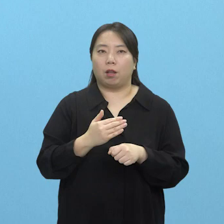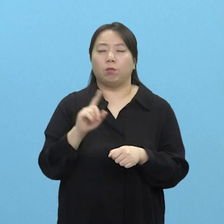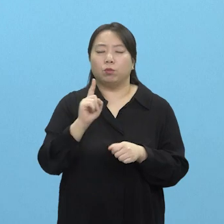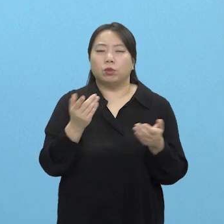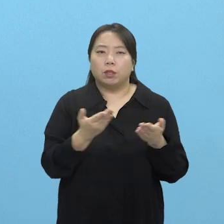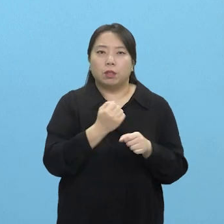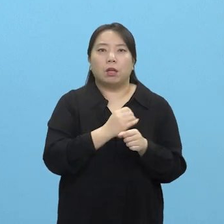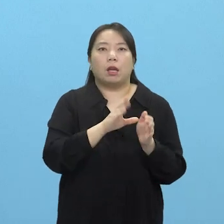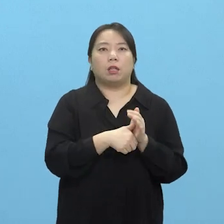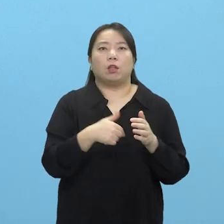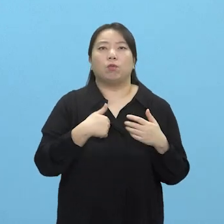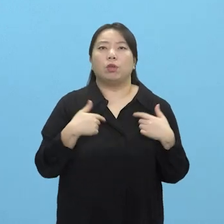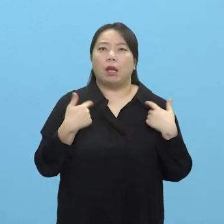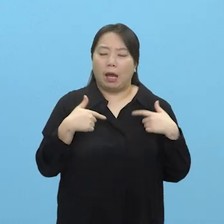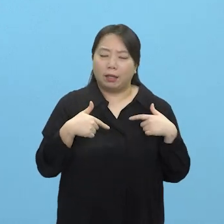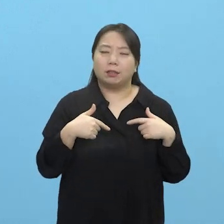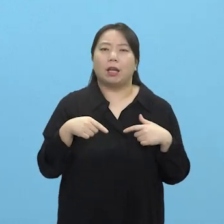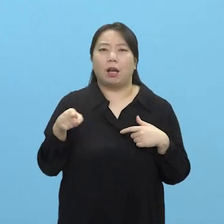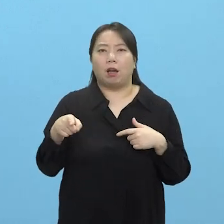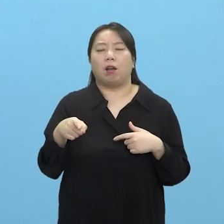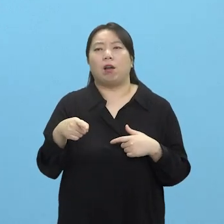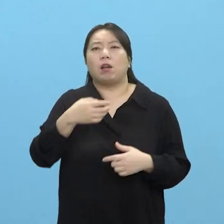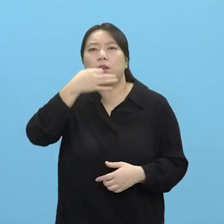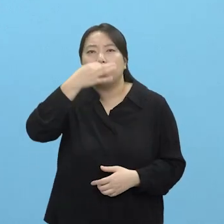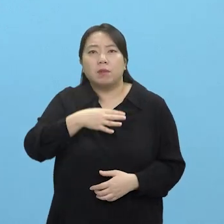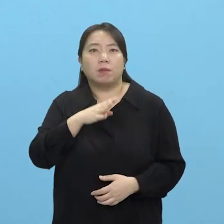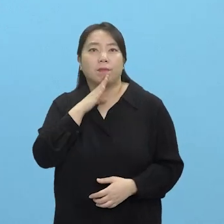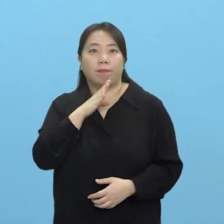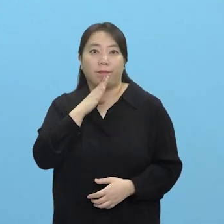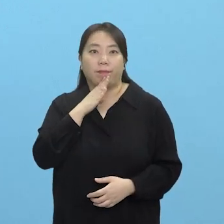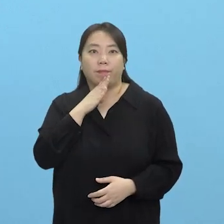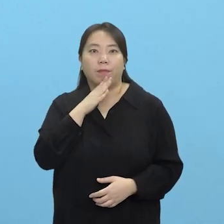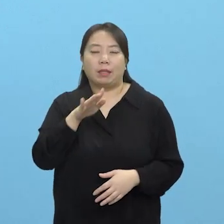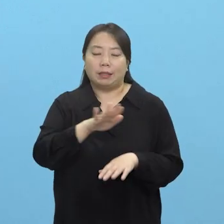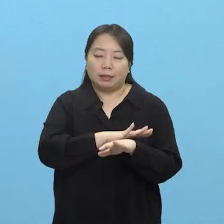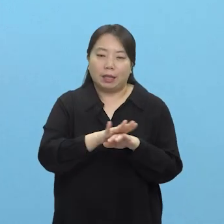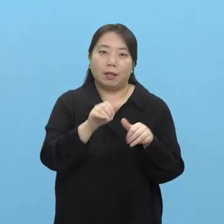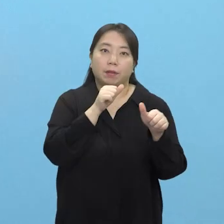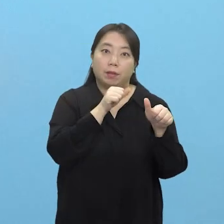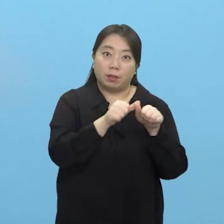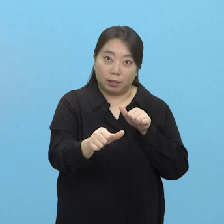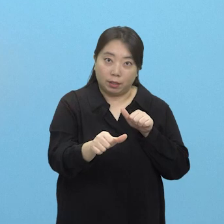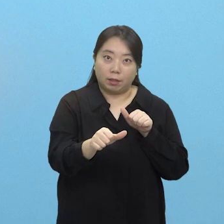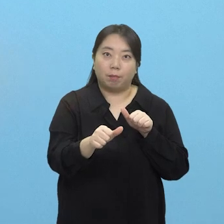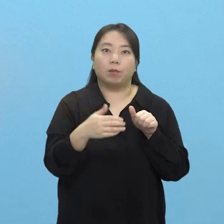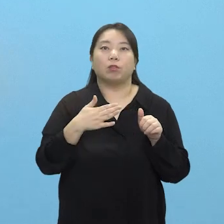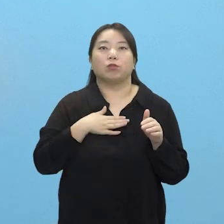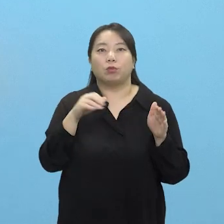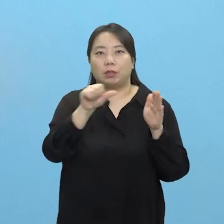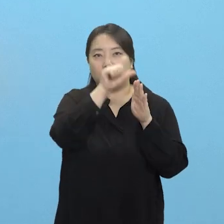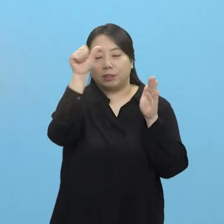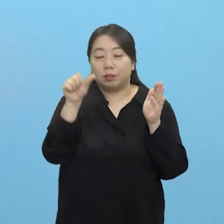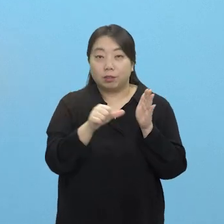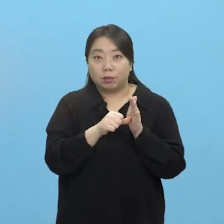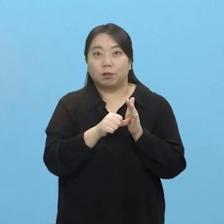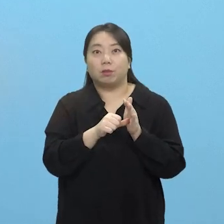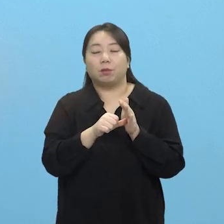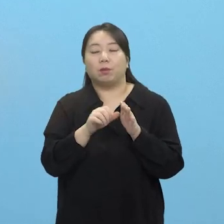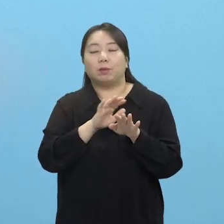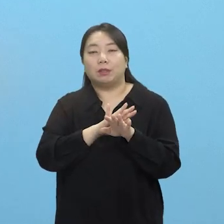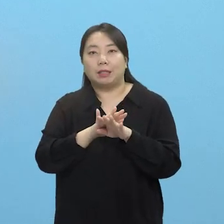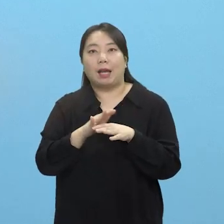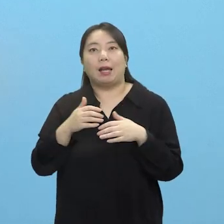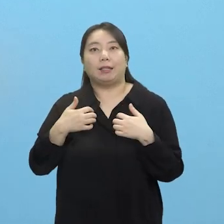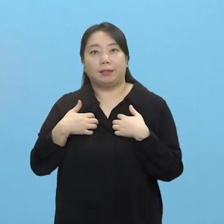하든 우리에겐 항상 데드포인트가 따라올 겁니다. 하지만 잘 이겨낸다면 인생에도 세컨드